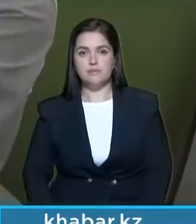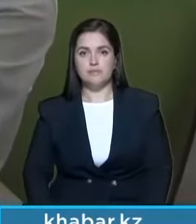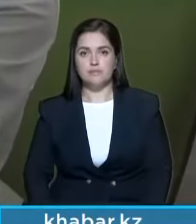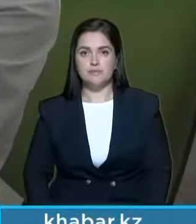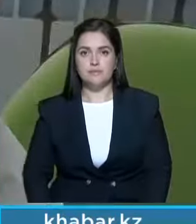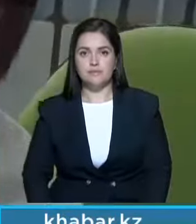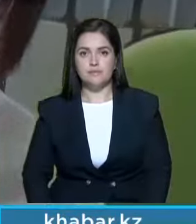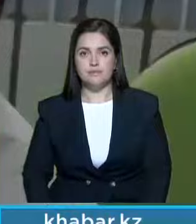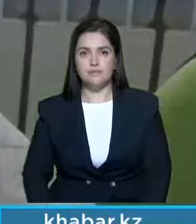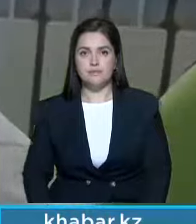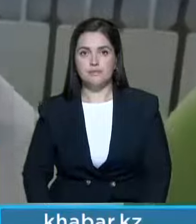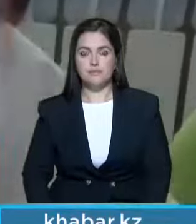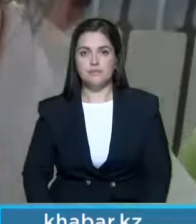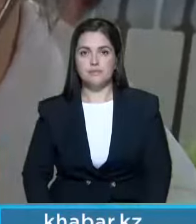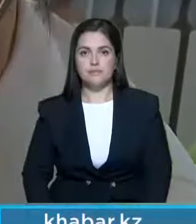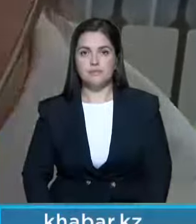эксплуатацию.